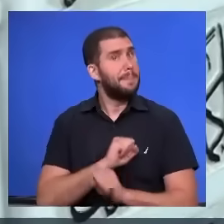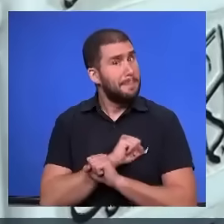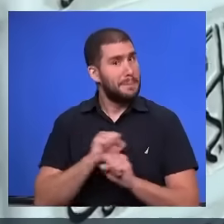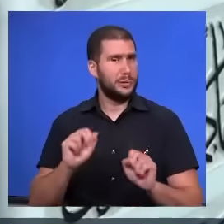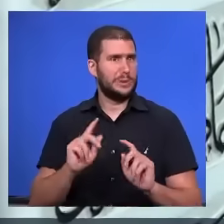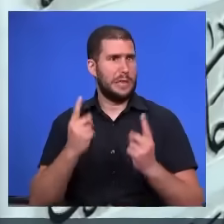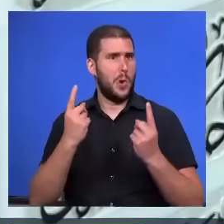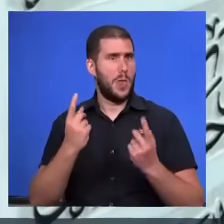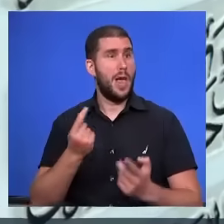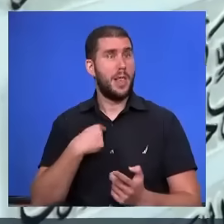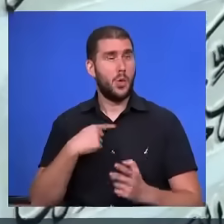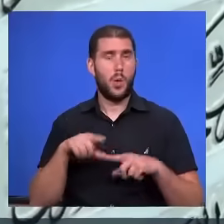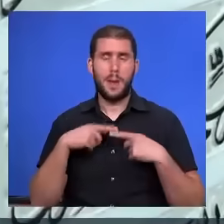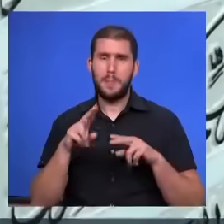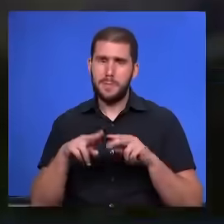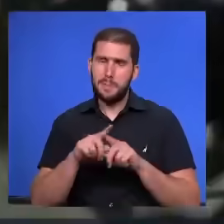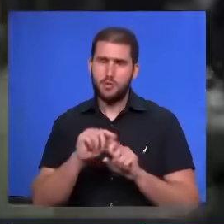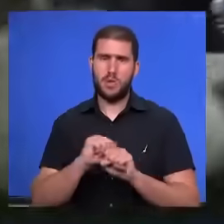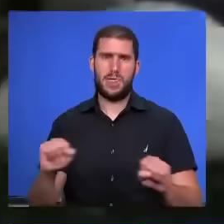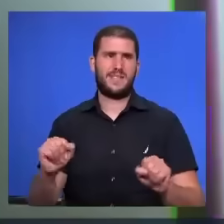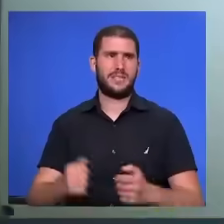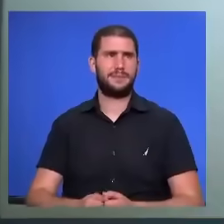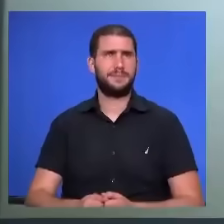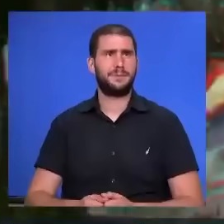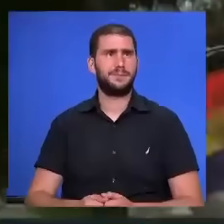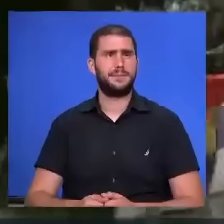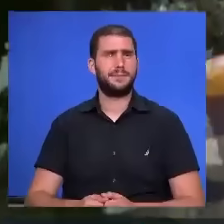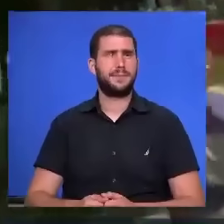אנחנו חיים על חבית נפץ.